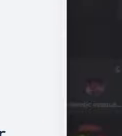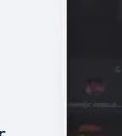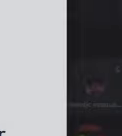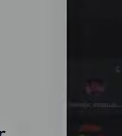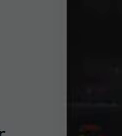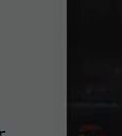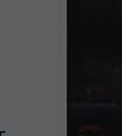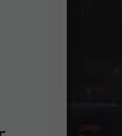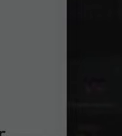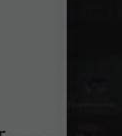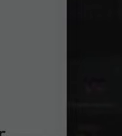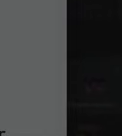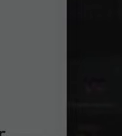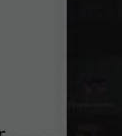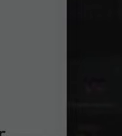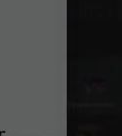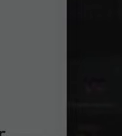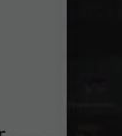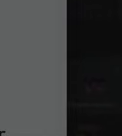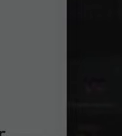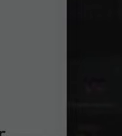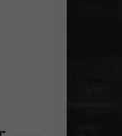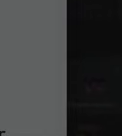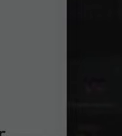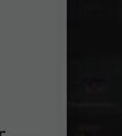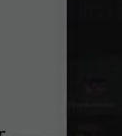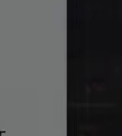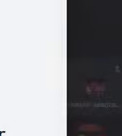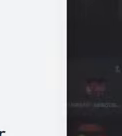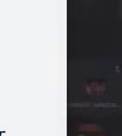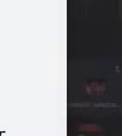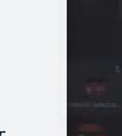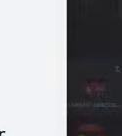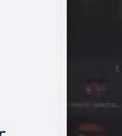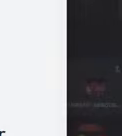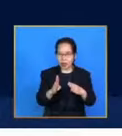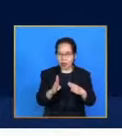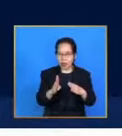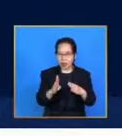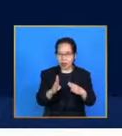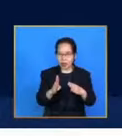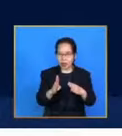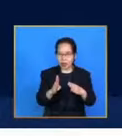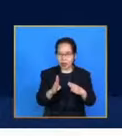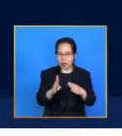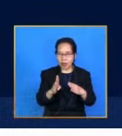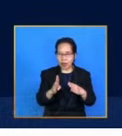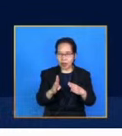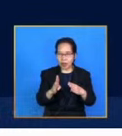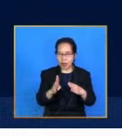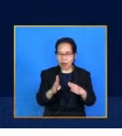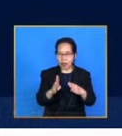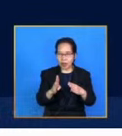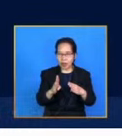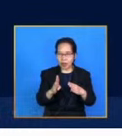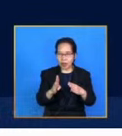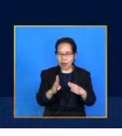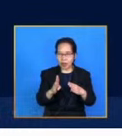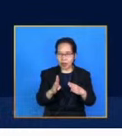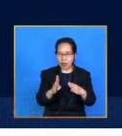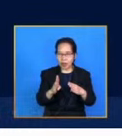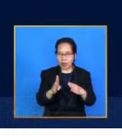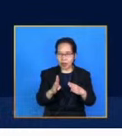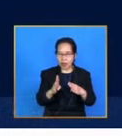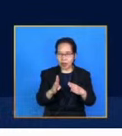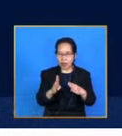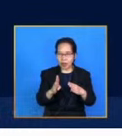na tumutunog. May gitna oras pala. Na umaasa. ano, baka kalaunan nito kung ganito palagi